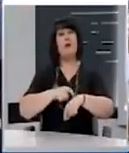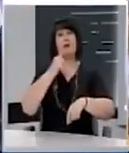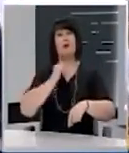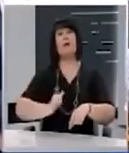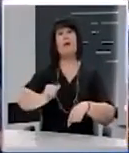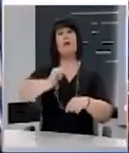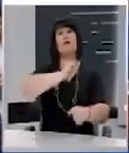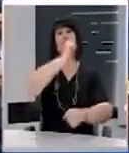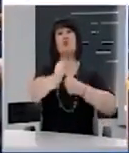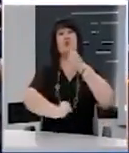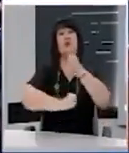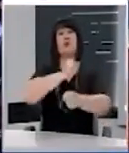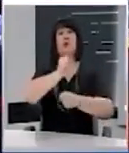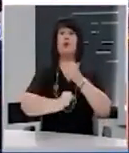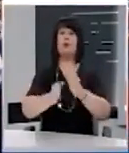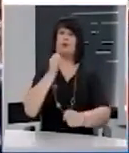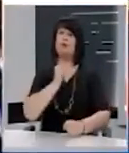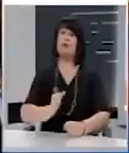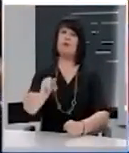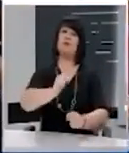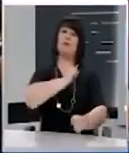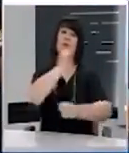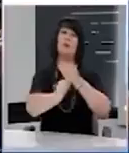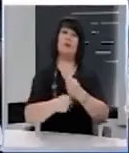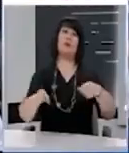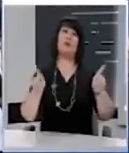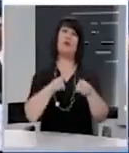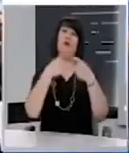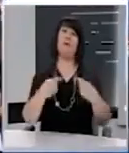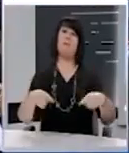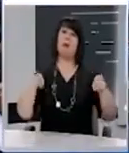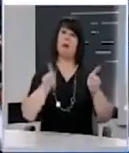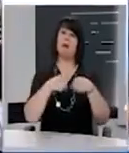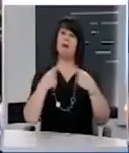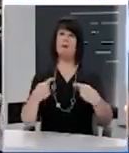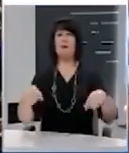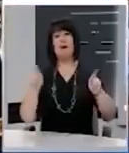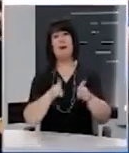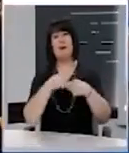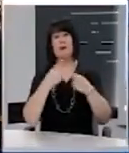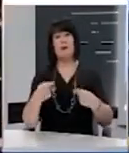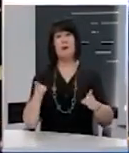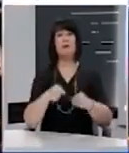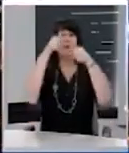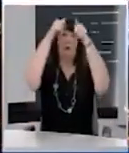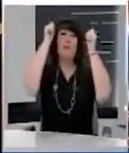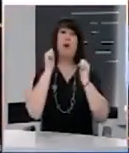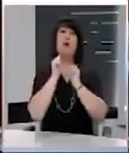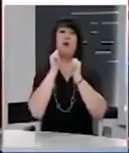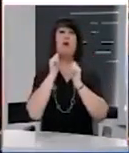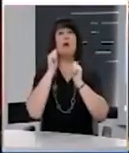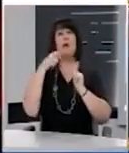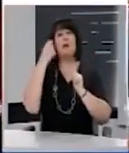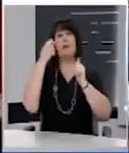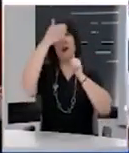του σώματος. Η πλειοψηφία έχει ανακοινώσει ότι θα προτείνει για τη θέση του πρόεδρου της Βουλής τον Γιαννιώτη βουλευτή Κωνσταντίνο Τασούλα, πρόσωπο που θα ψηφίσει και ο ΣΥΡΙΖΑ με βάση τα